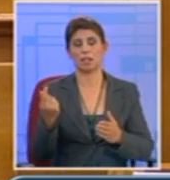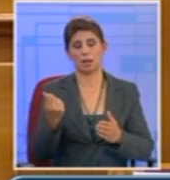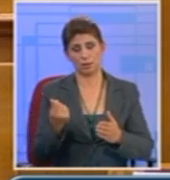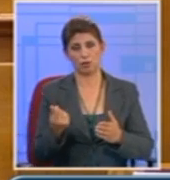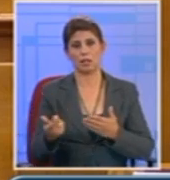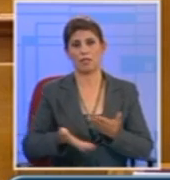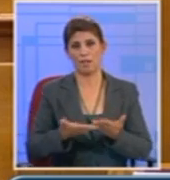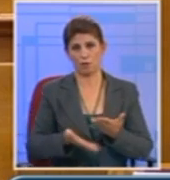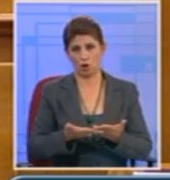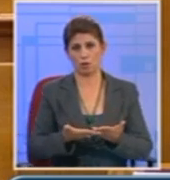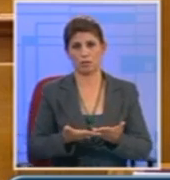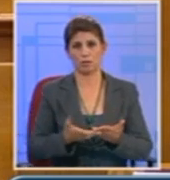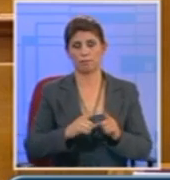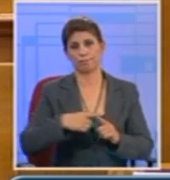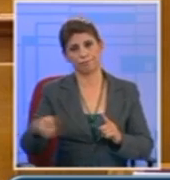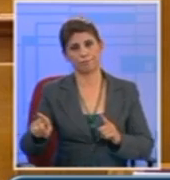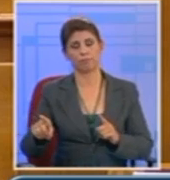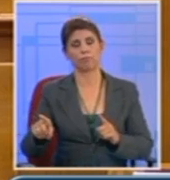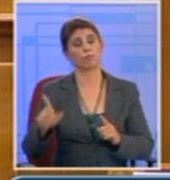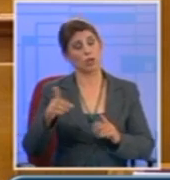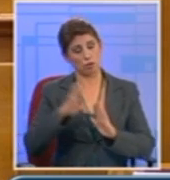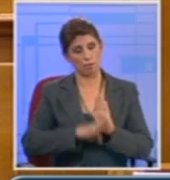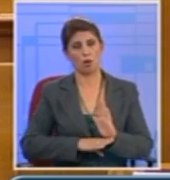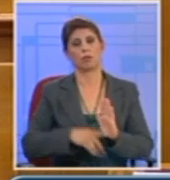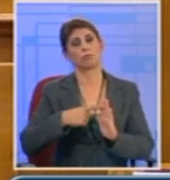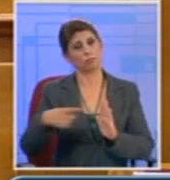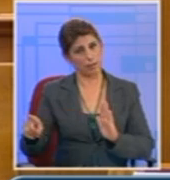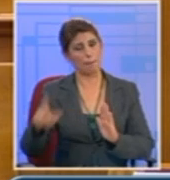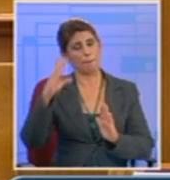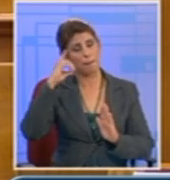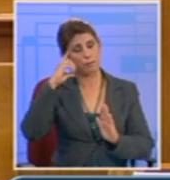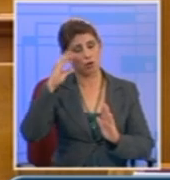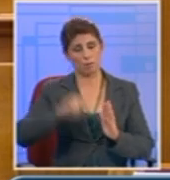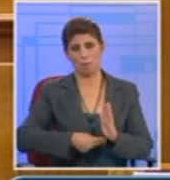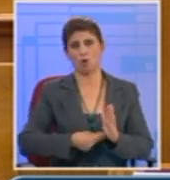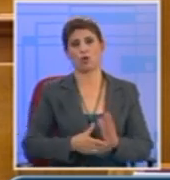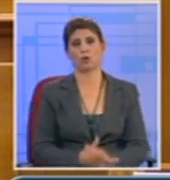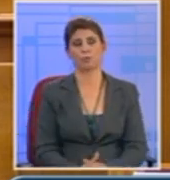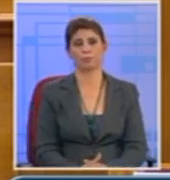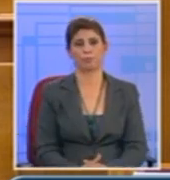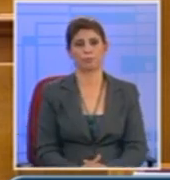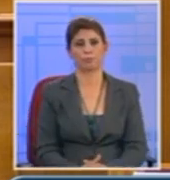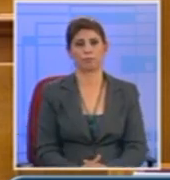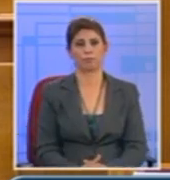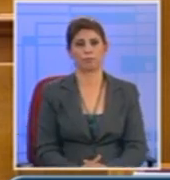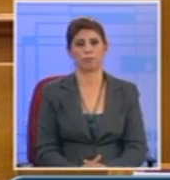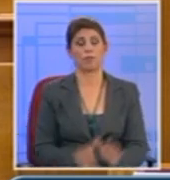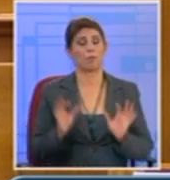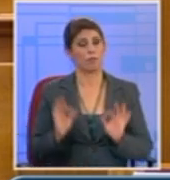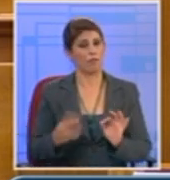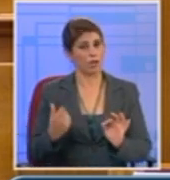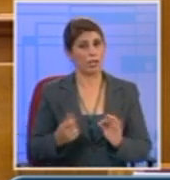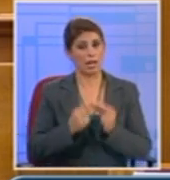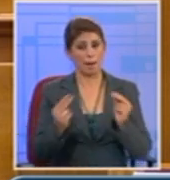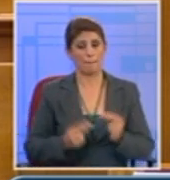διευκόλυνσης που παραπέμπει ρητά στο πρόγραμμα που παραπέμπει ρητά στο μνημόνιο που βεβαίως είναι αποτέλεσμα της